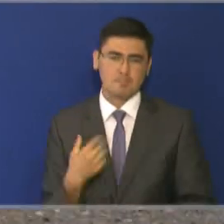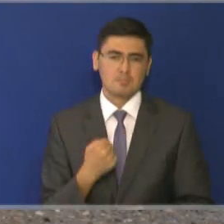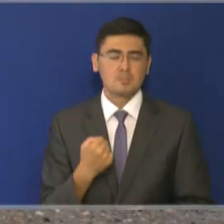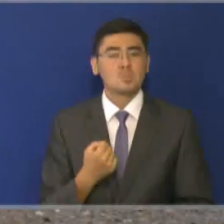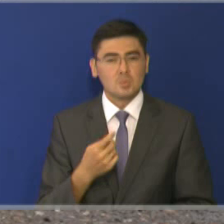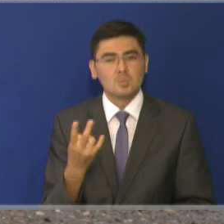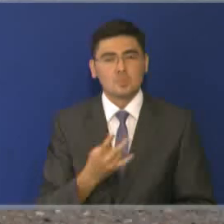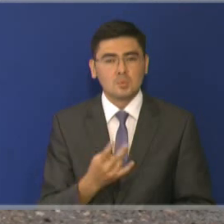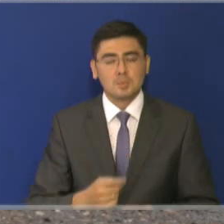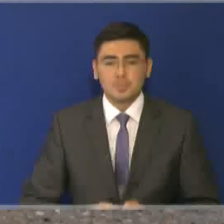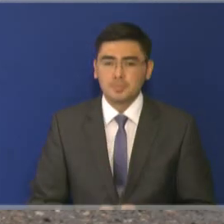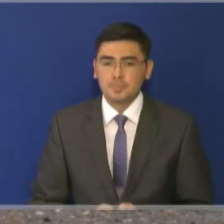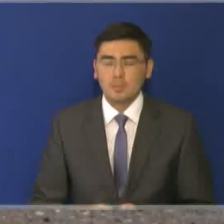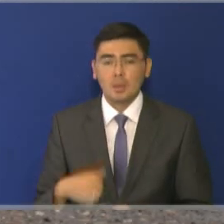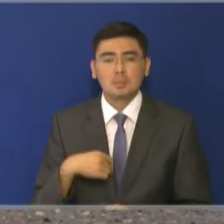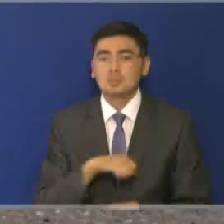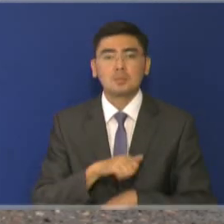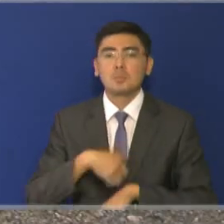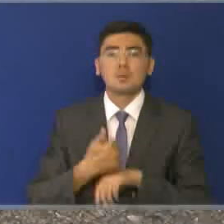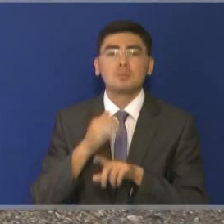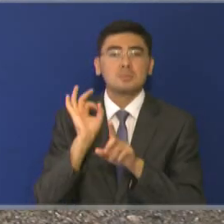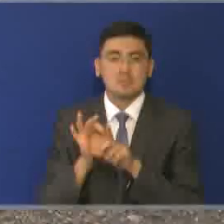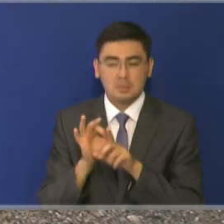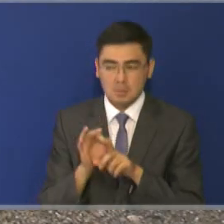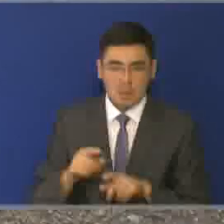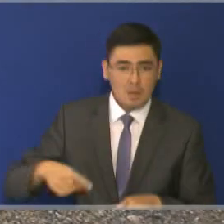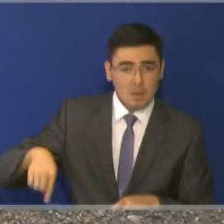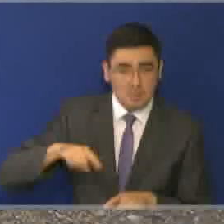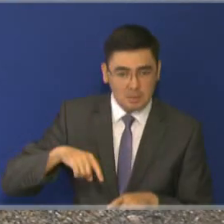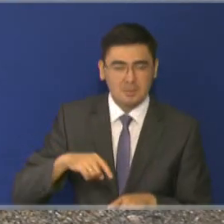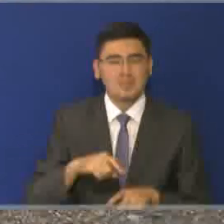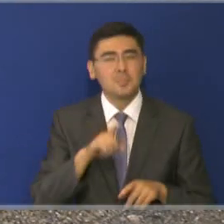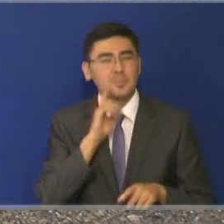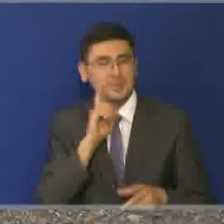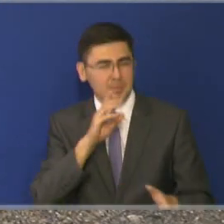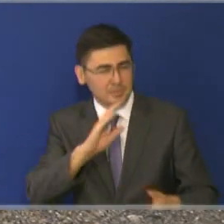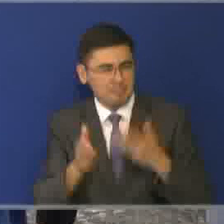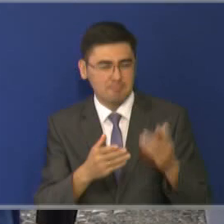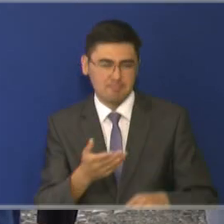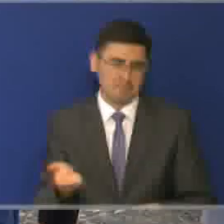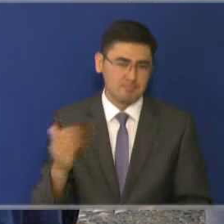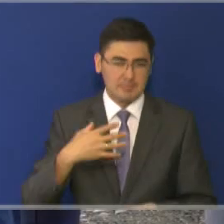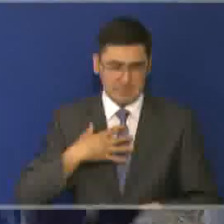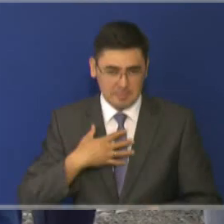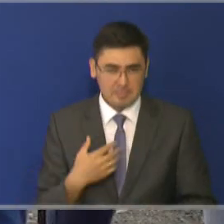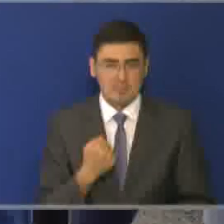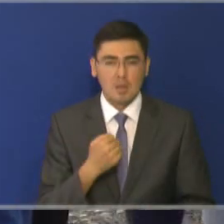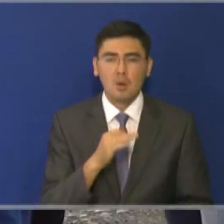керексің. Жобаның басты мақсаты еріктілер жылында жастарды төзімділікке шақырып, Абай мұрасын насихаттау.